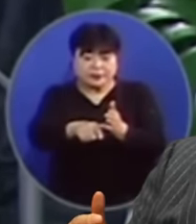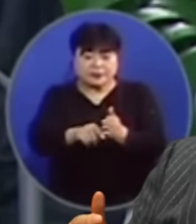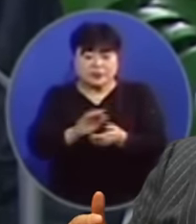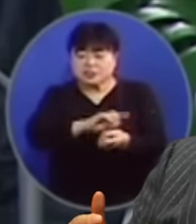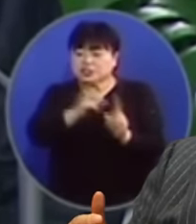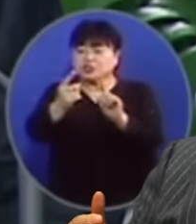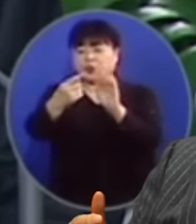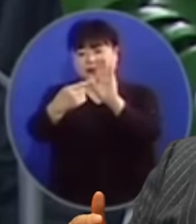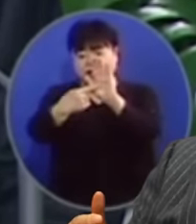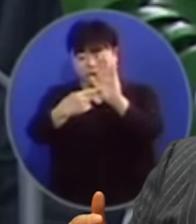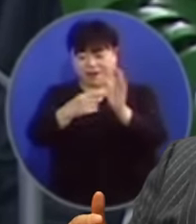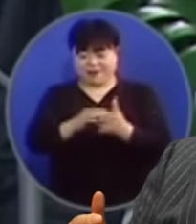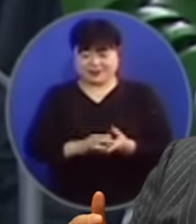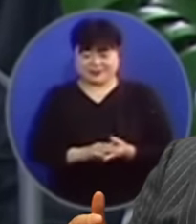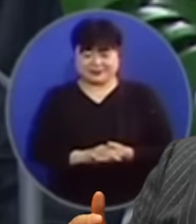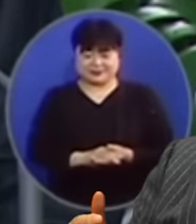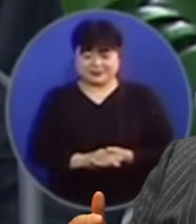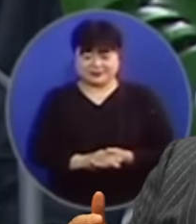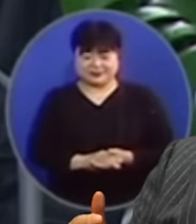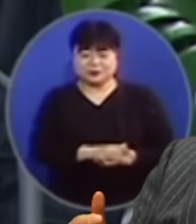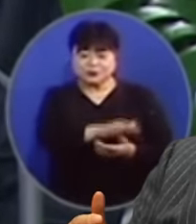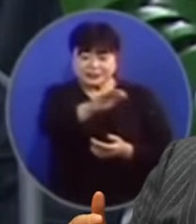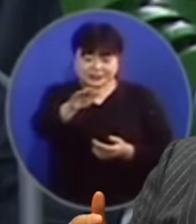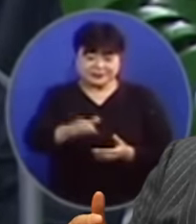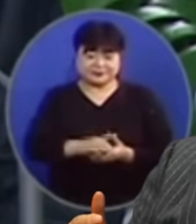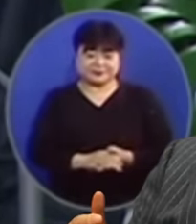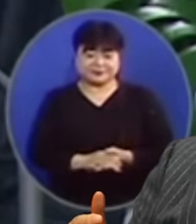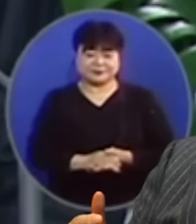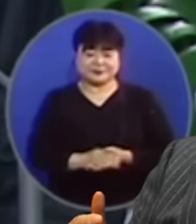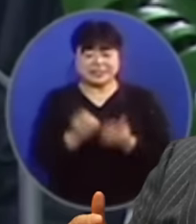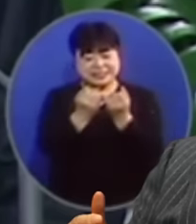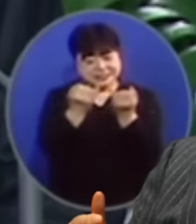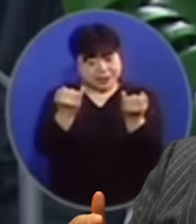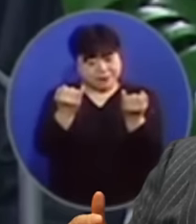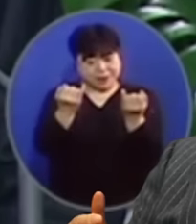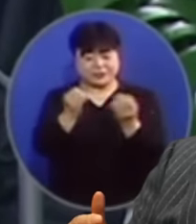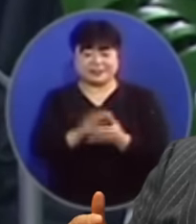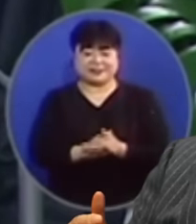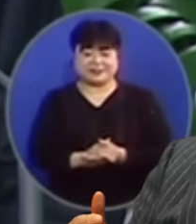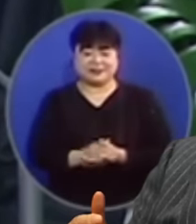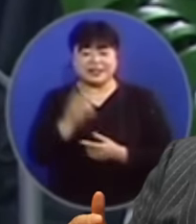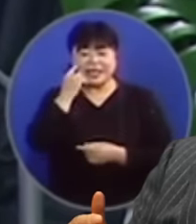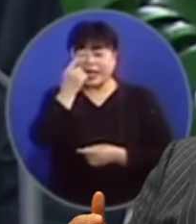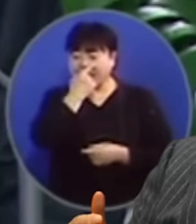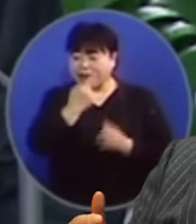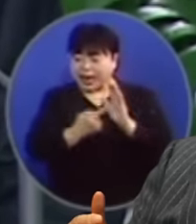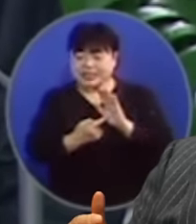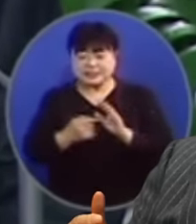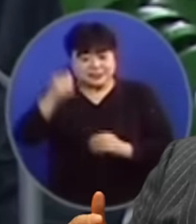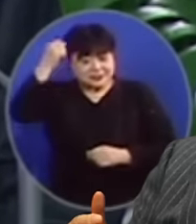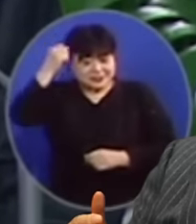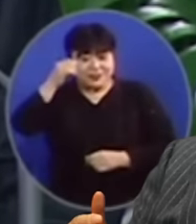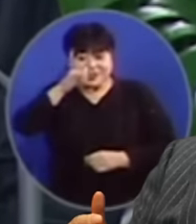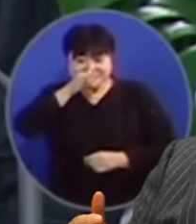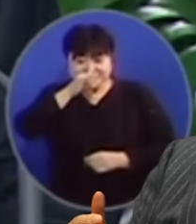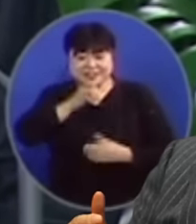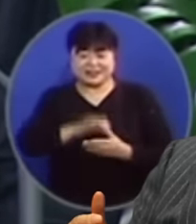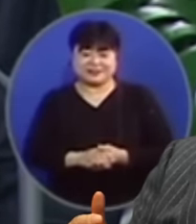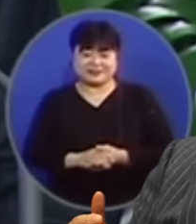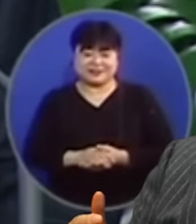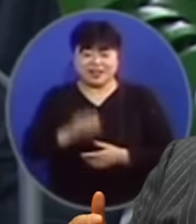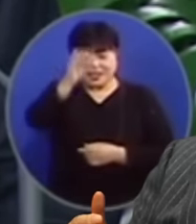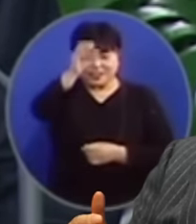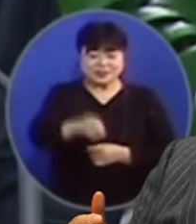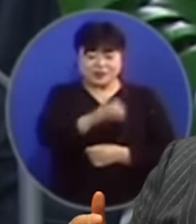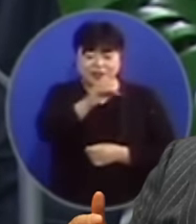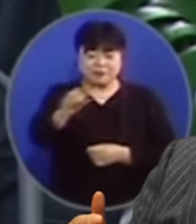치료가 다가오는 것입니다. 나는 우리 자매님 한 분의 간증을 잊을 수가 없어요. 서대문에